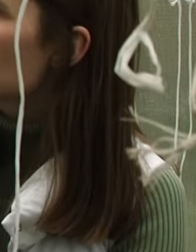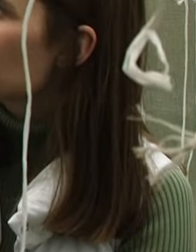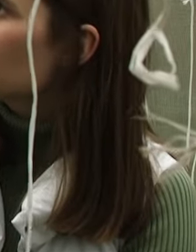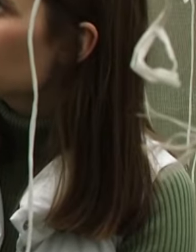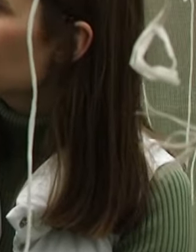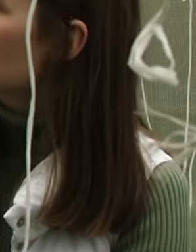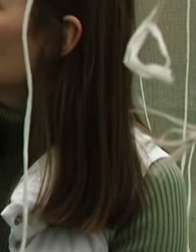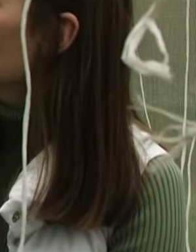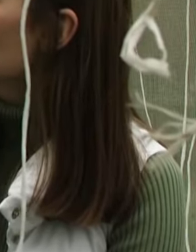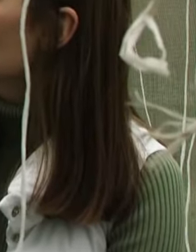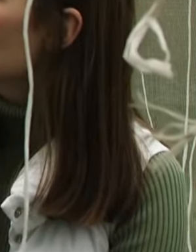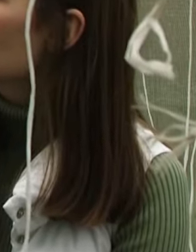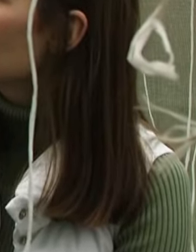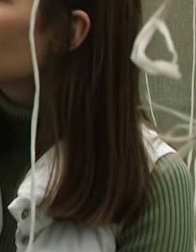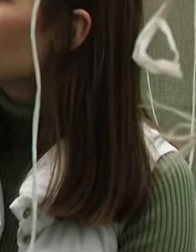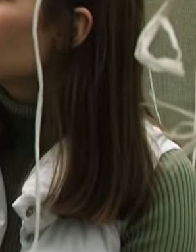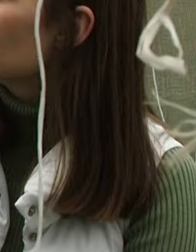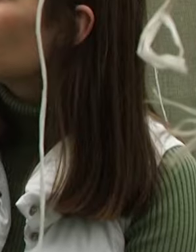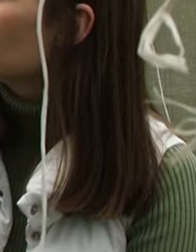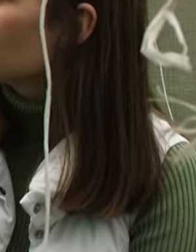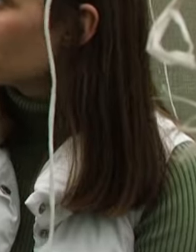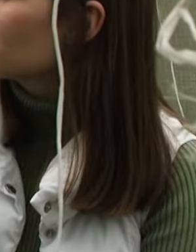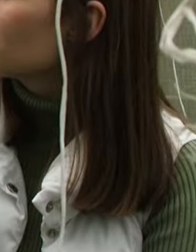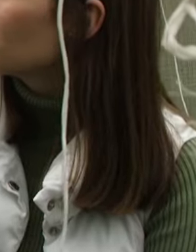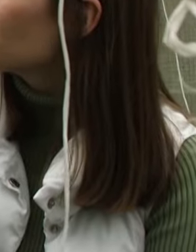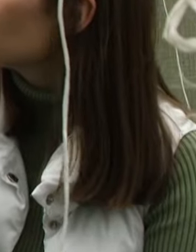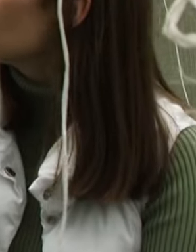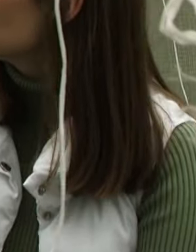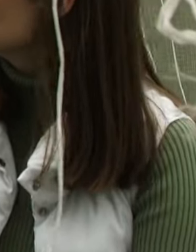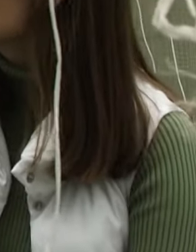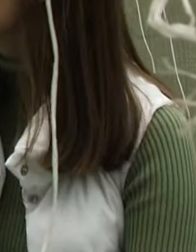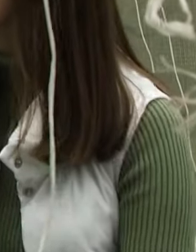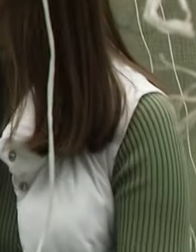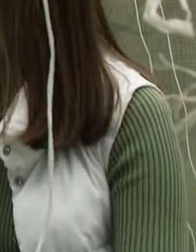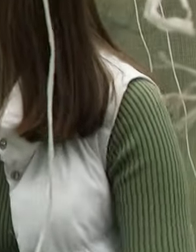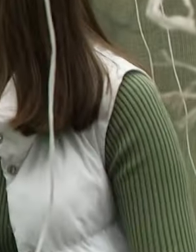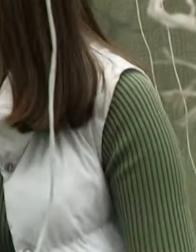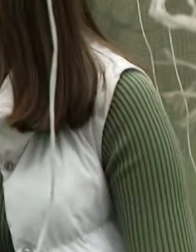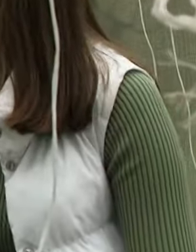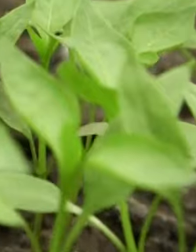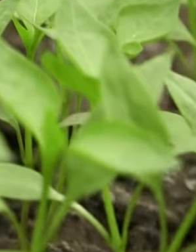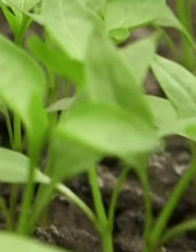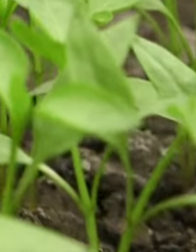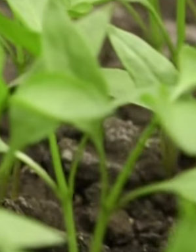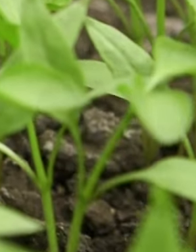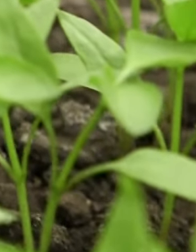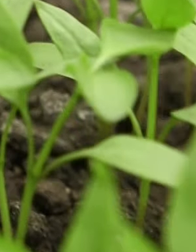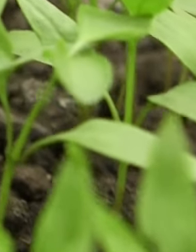рассадой. Ну, мне же дедушка помогает. Пол ведерочки водички набери, мне принеси.